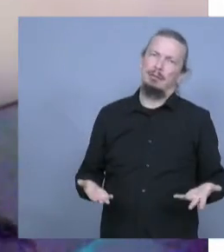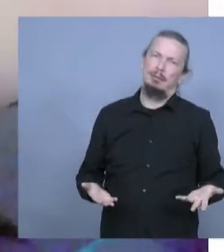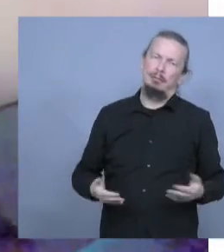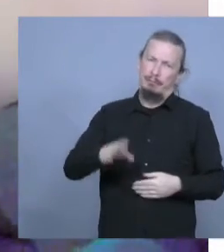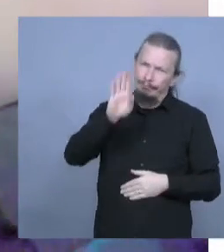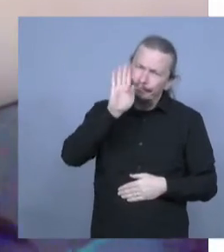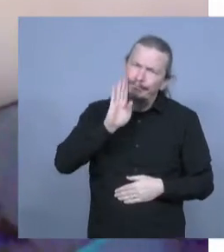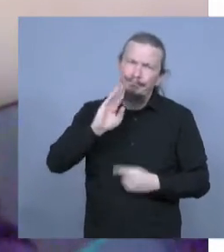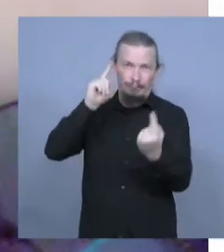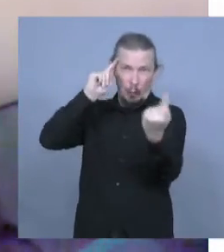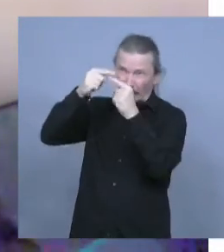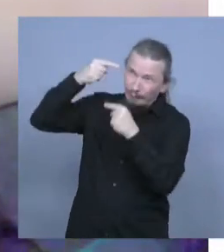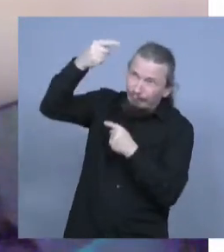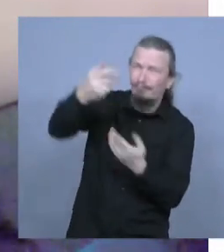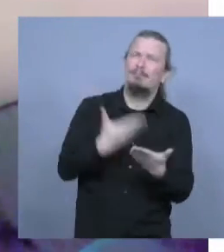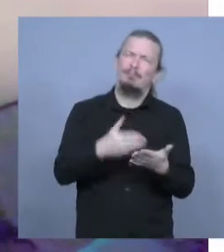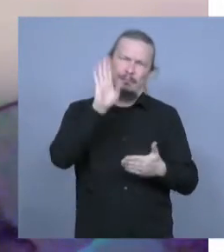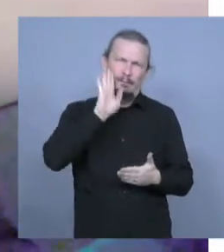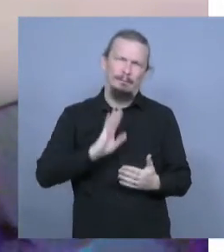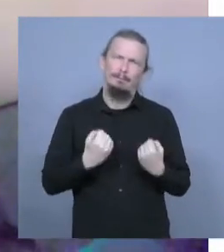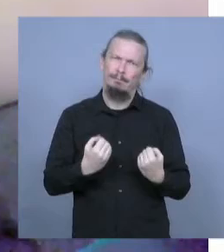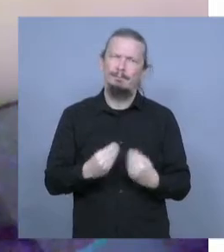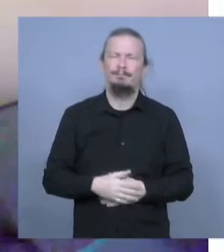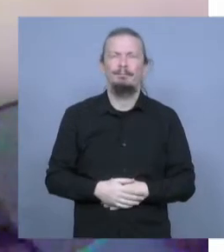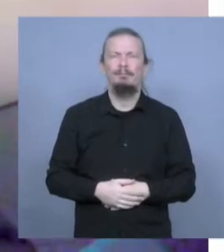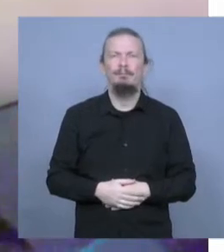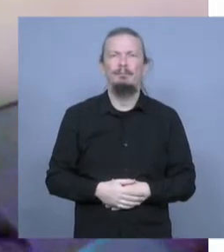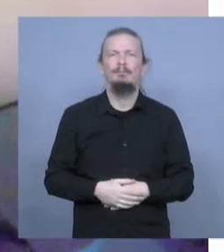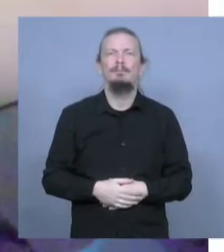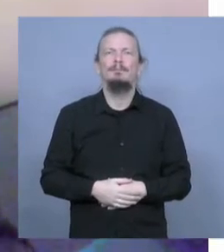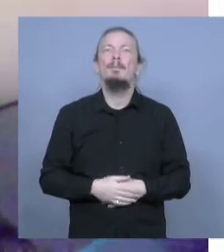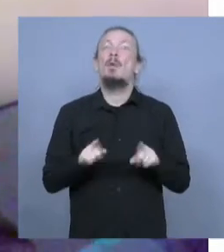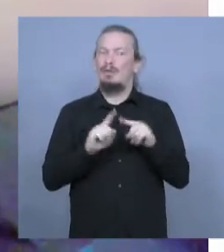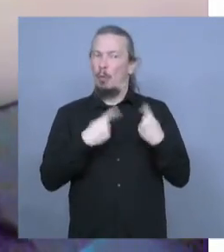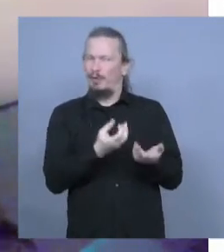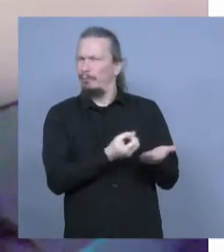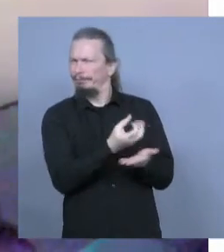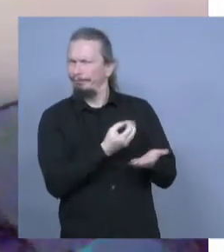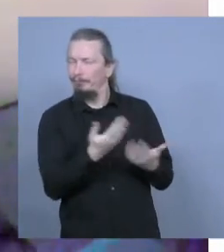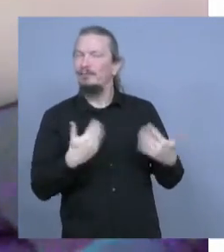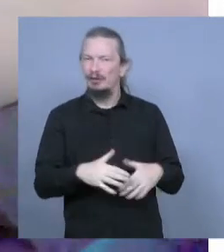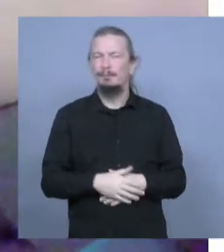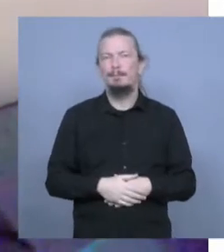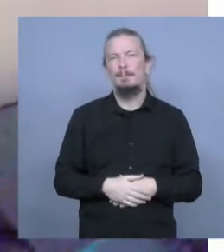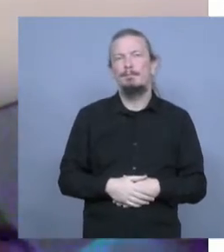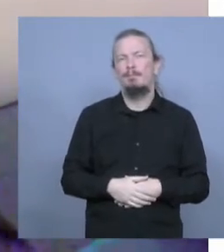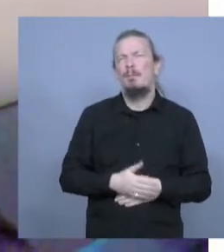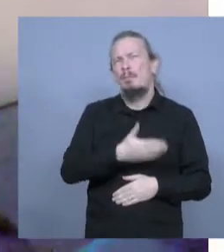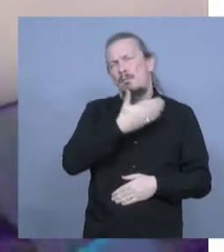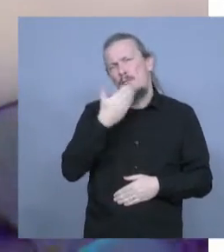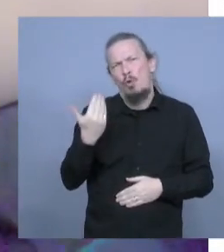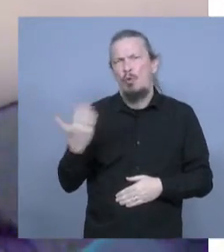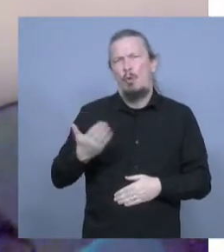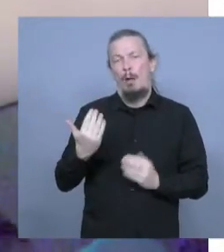cet objectif pour les années futures. Sur ce point, et nous l'avons déjà signalé en commission, il nous semblerait aussi plus pertinent d'intégrer